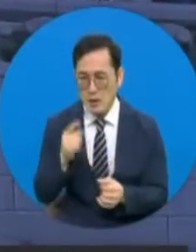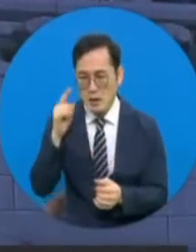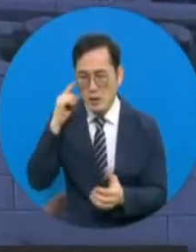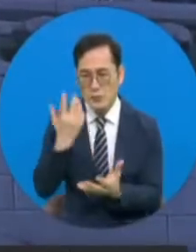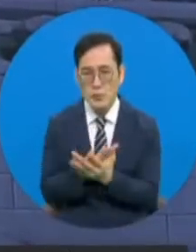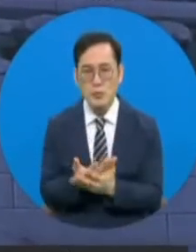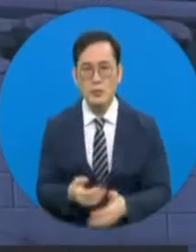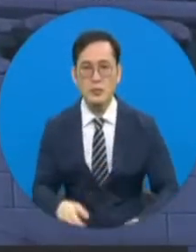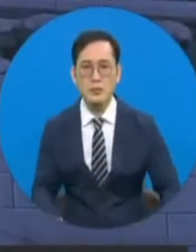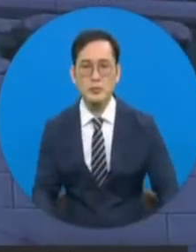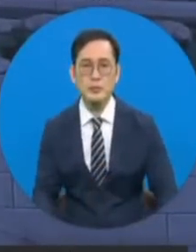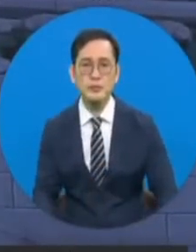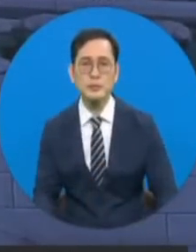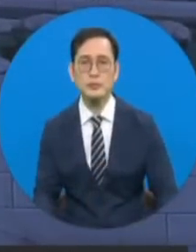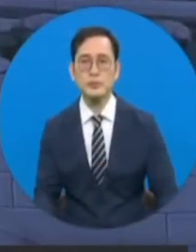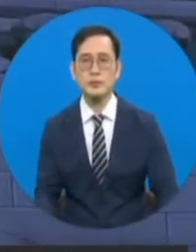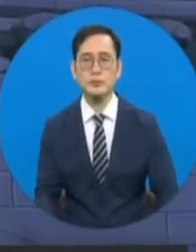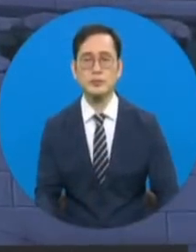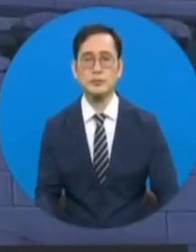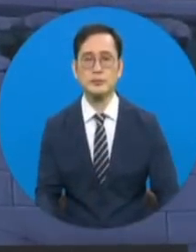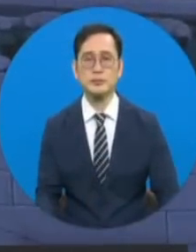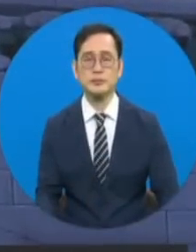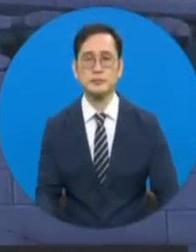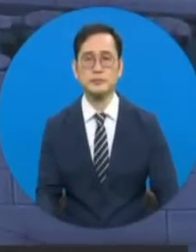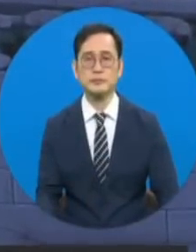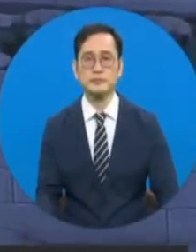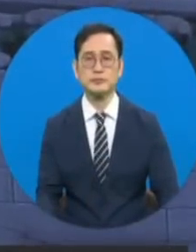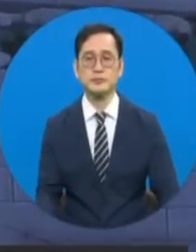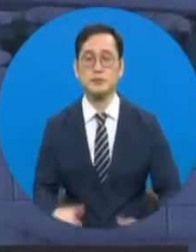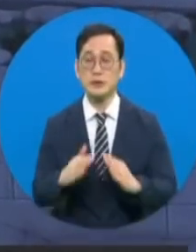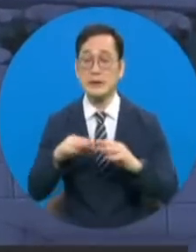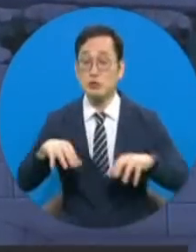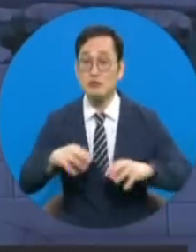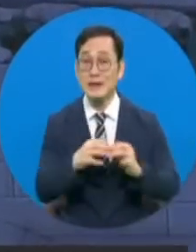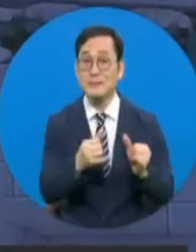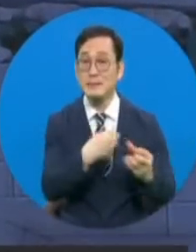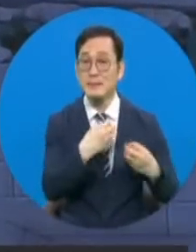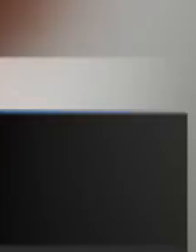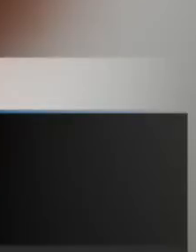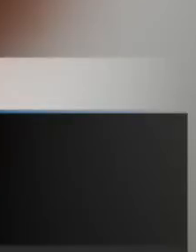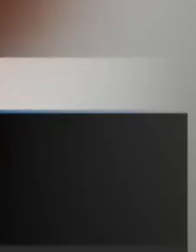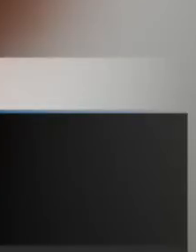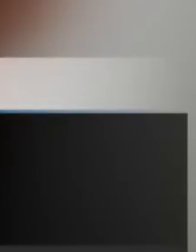정유정은 왜 그랬을까 이후 주민들의 이야기도 좀 들어보겠습니다